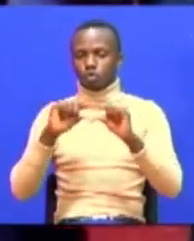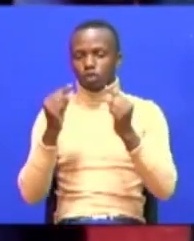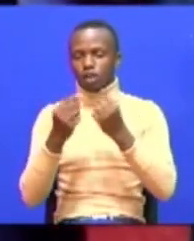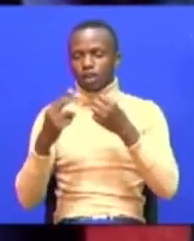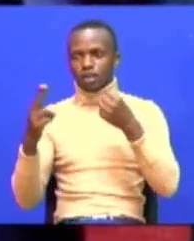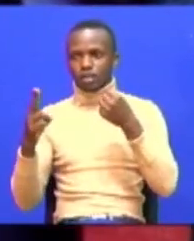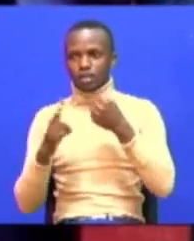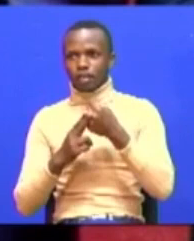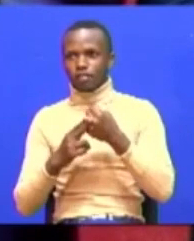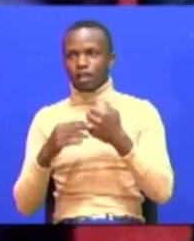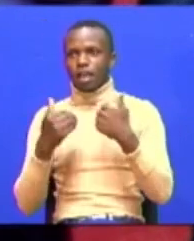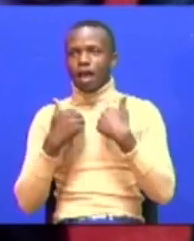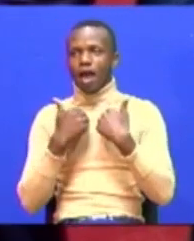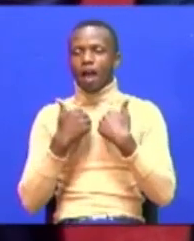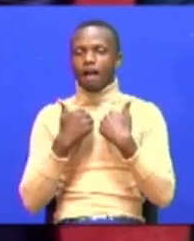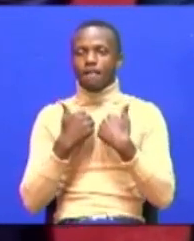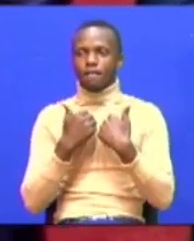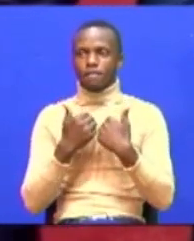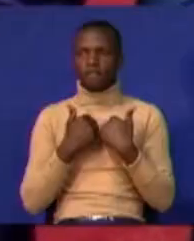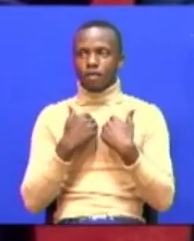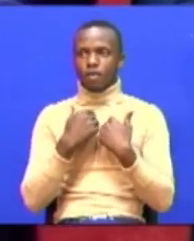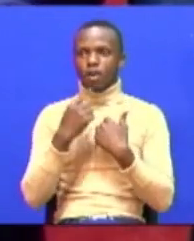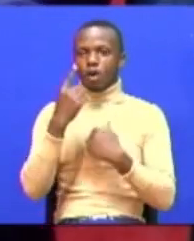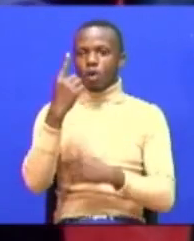7. We have